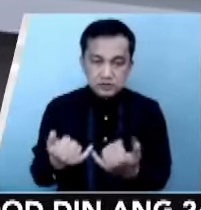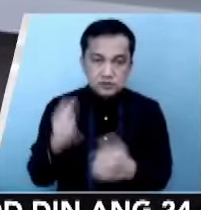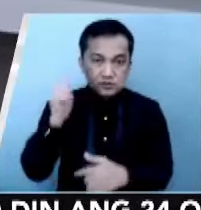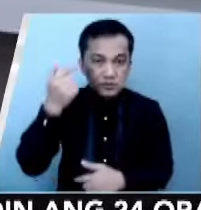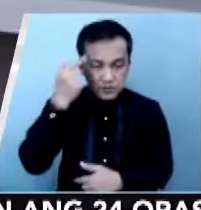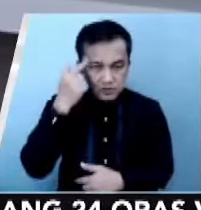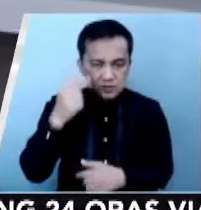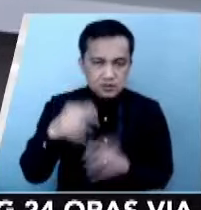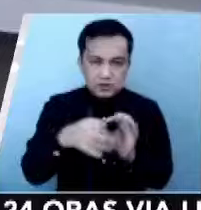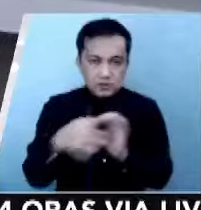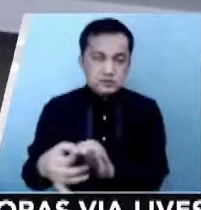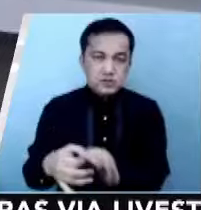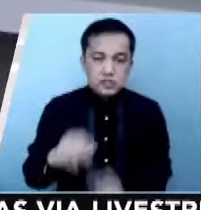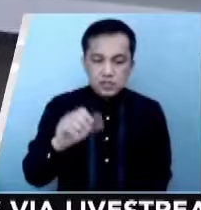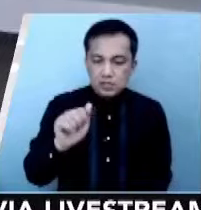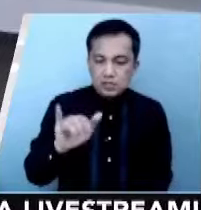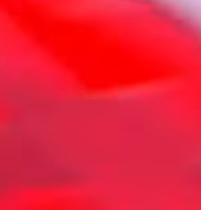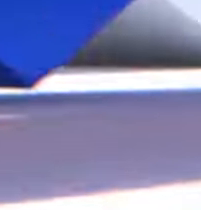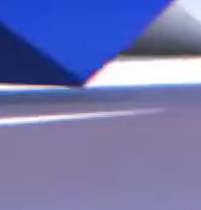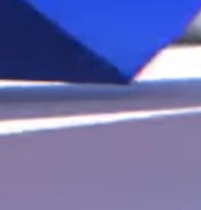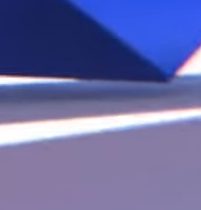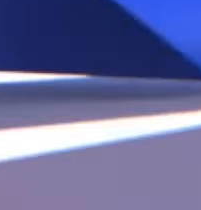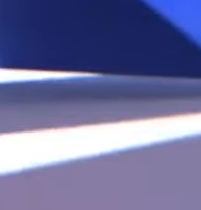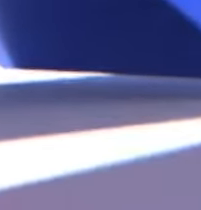Ayungin Shoal. Nakatutok si Chino Gaston.